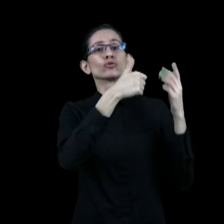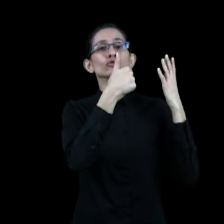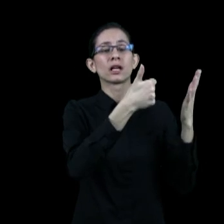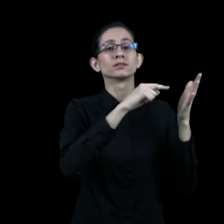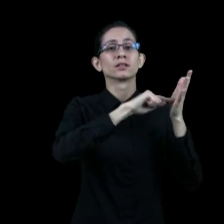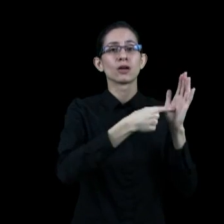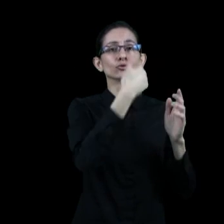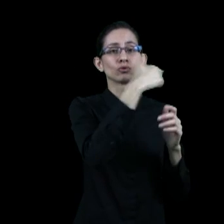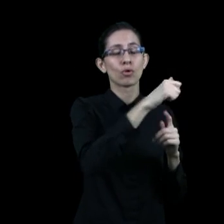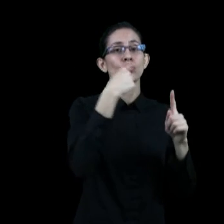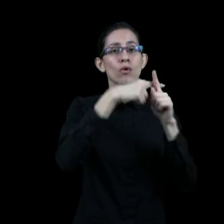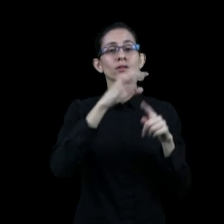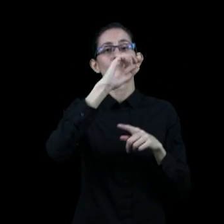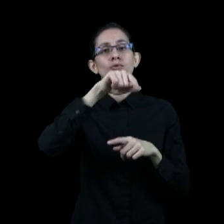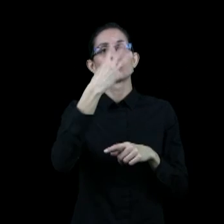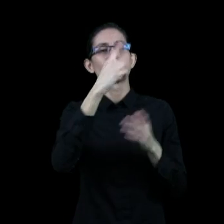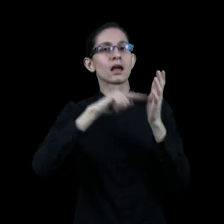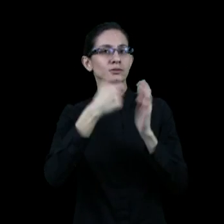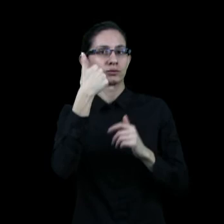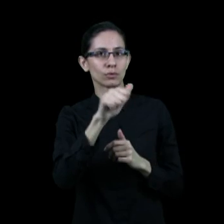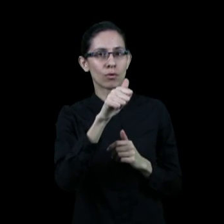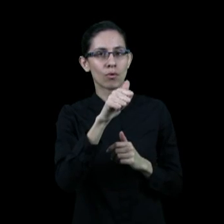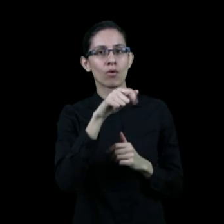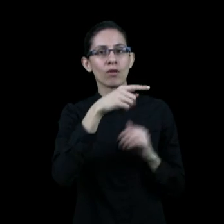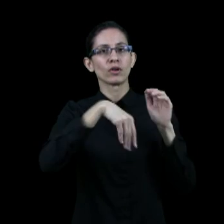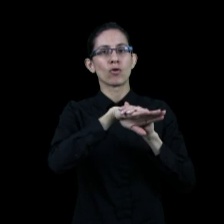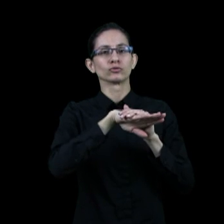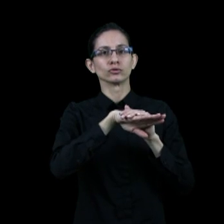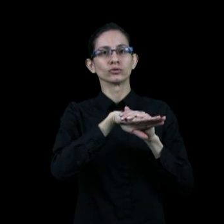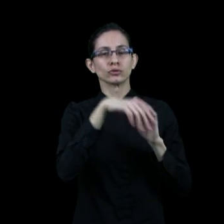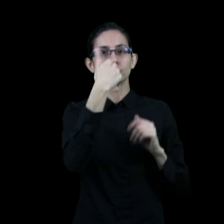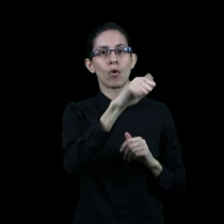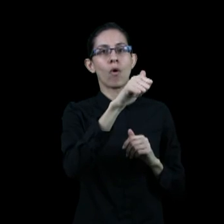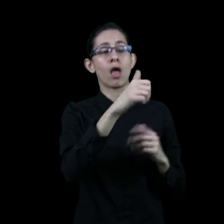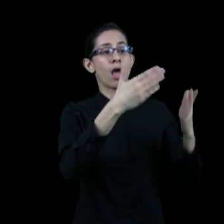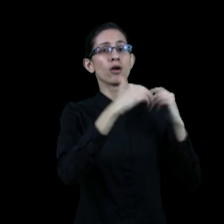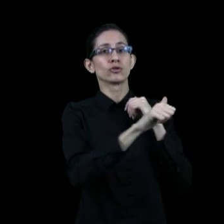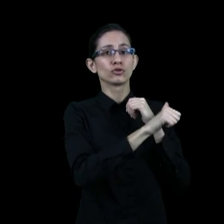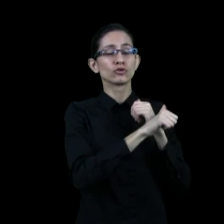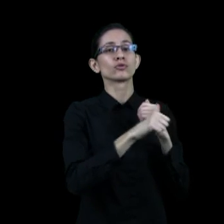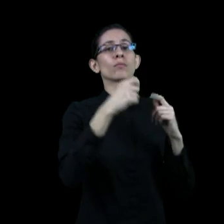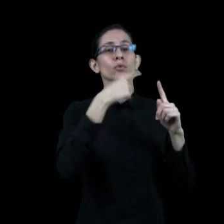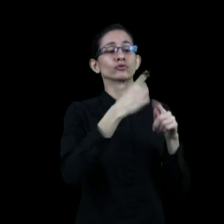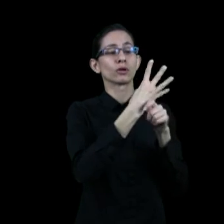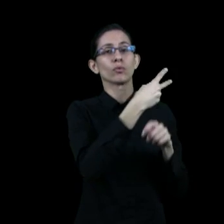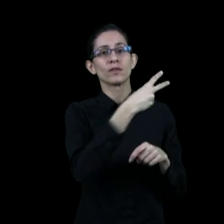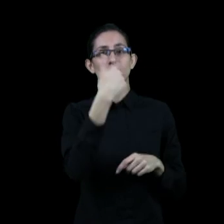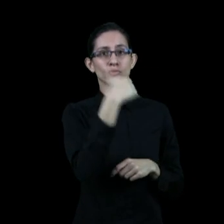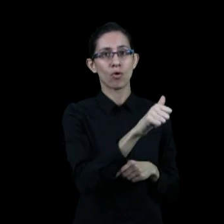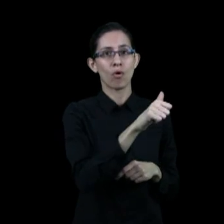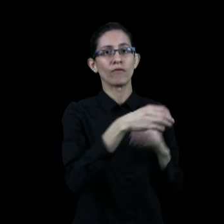podstawa naszego wskaźnika. Tutaj, w roku bieżącym, do którego się przenosimy, są różne sposoby. Powiecie na przykład,